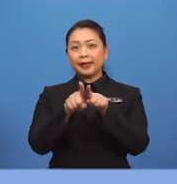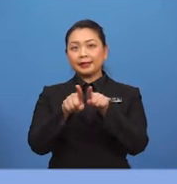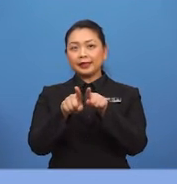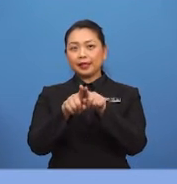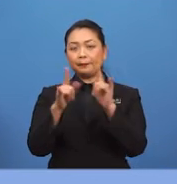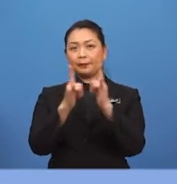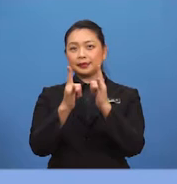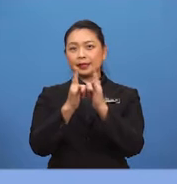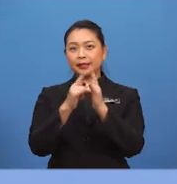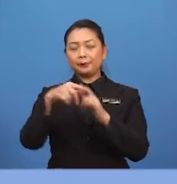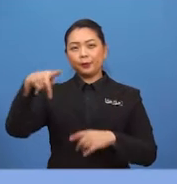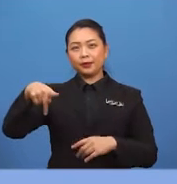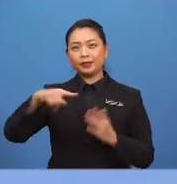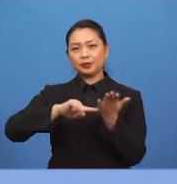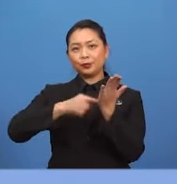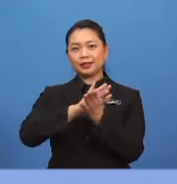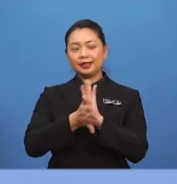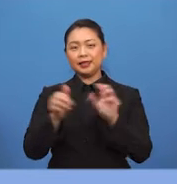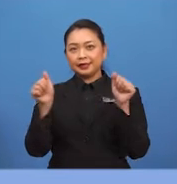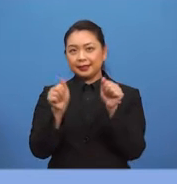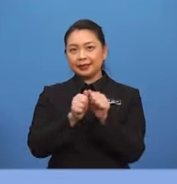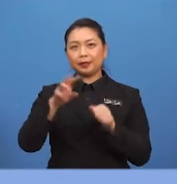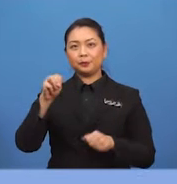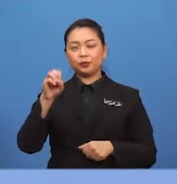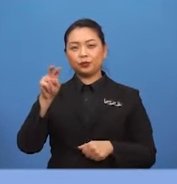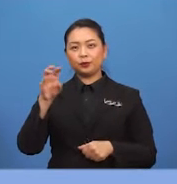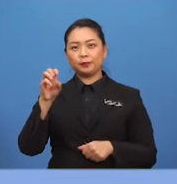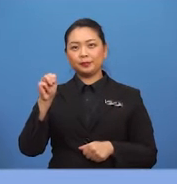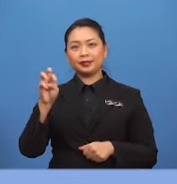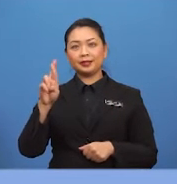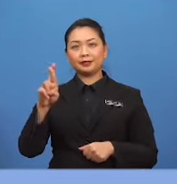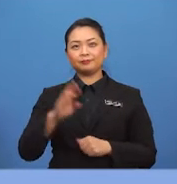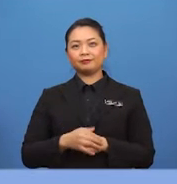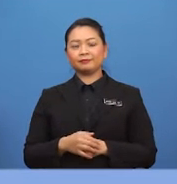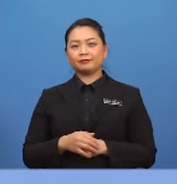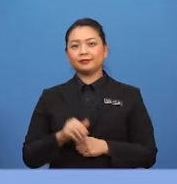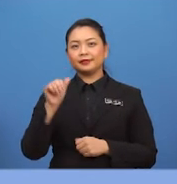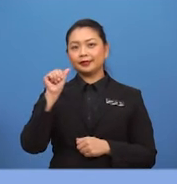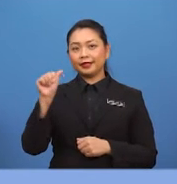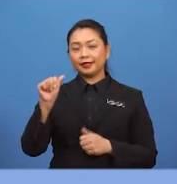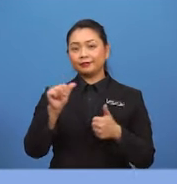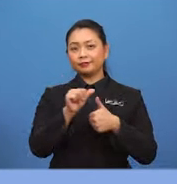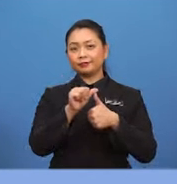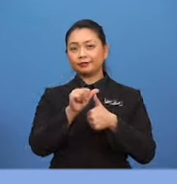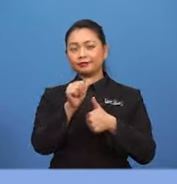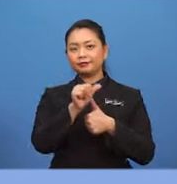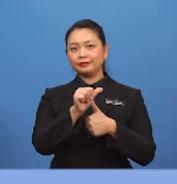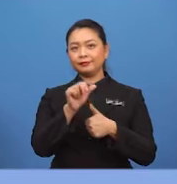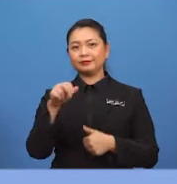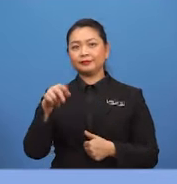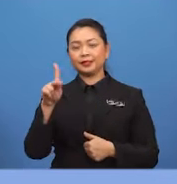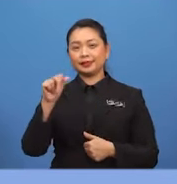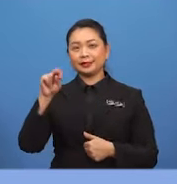Padankan pasangan polimer semula jadi dengan monomernya. A. Protein,